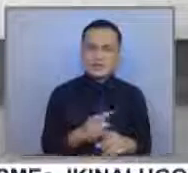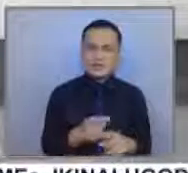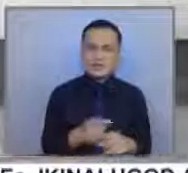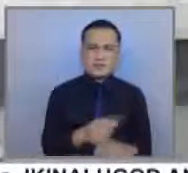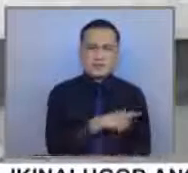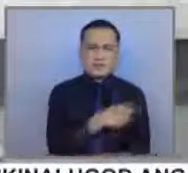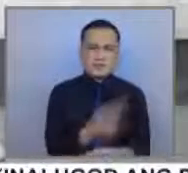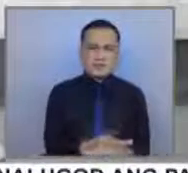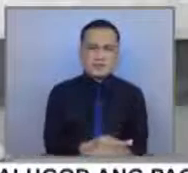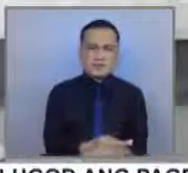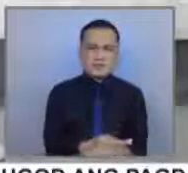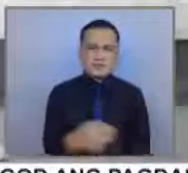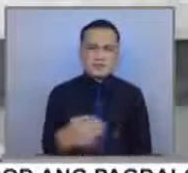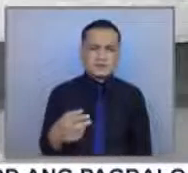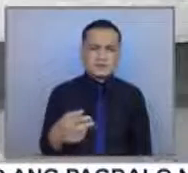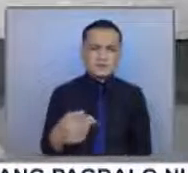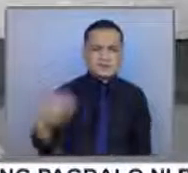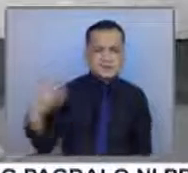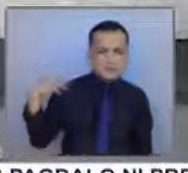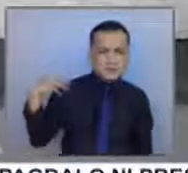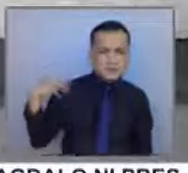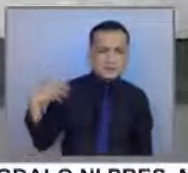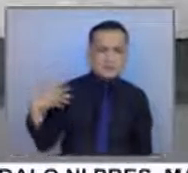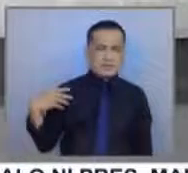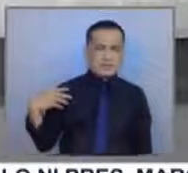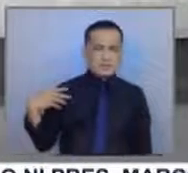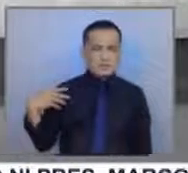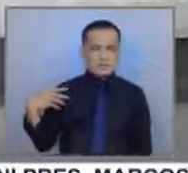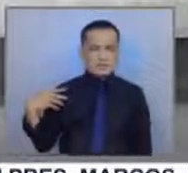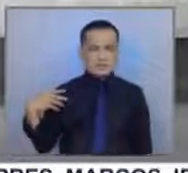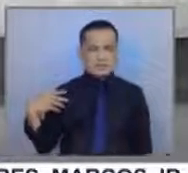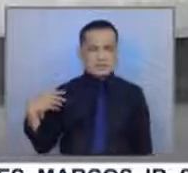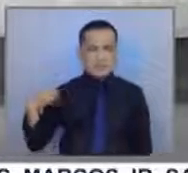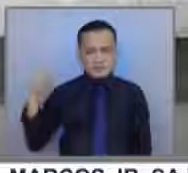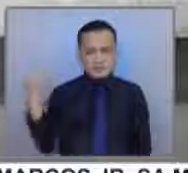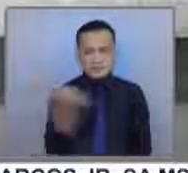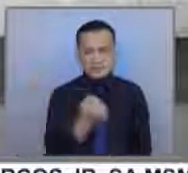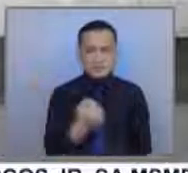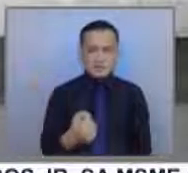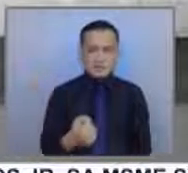balikan. Yung shoulder, hips, saka ito. Para kung pagsuntok din.